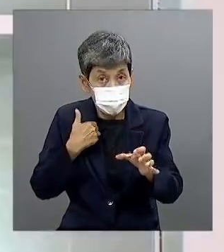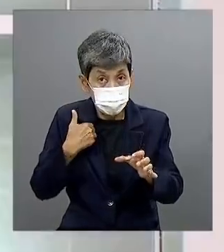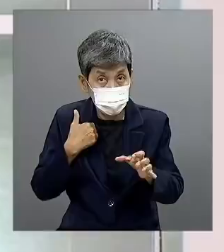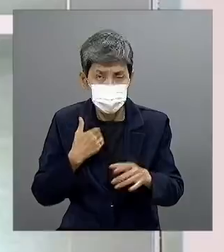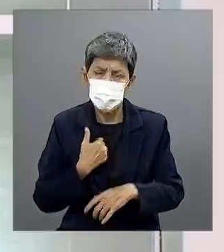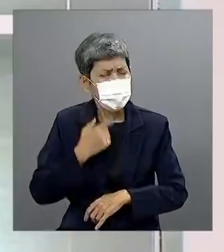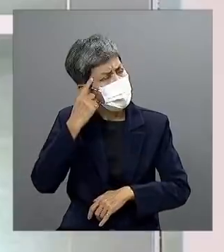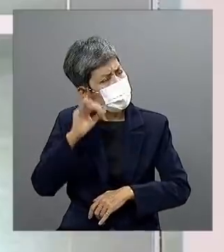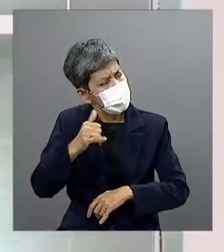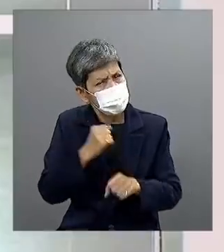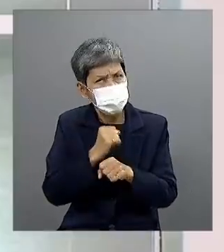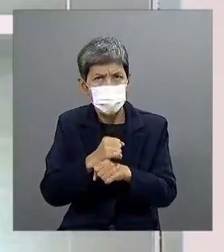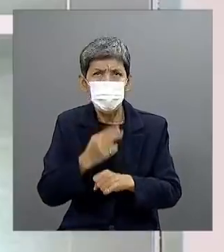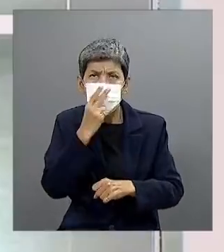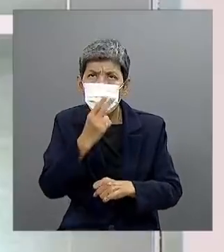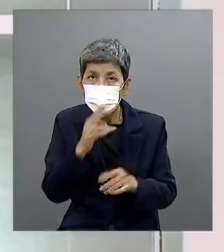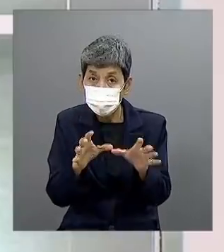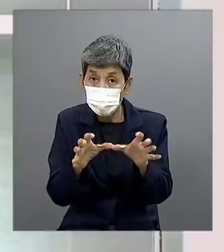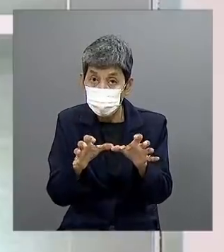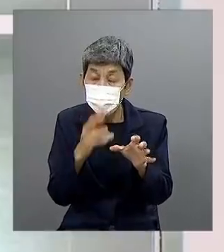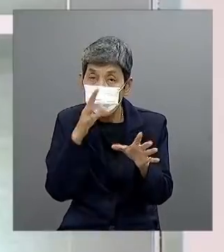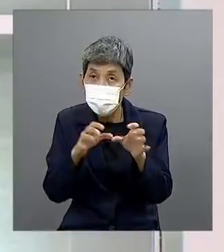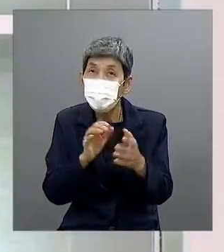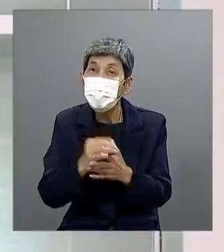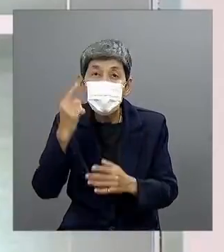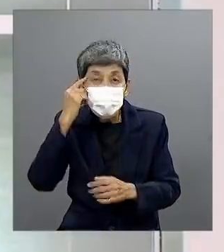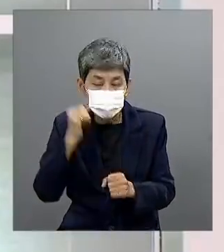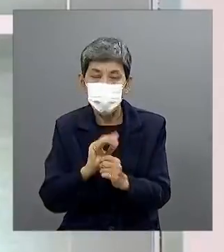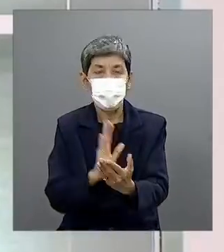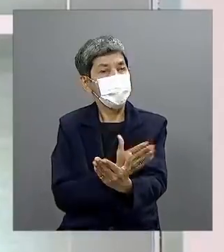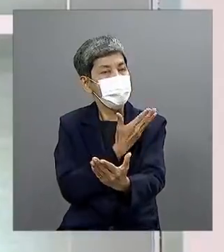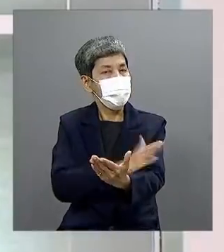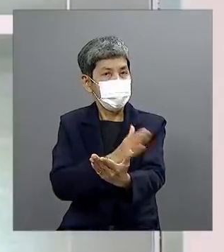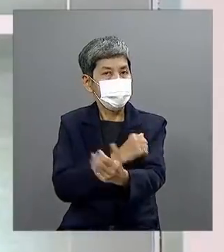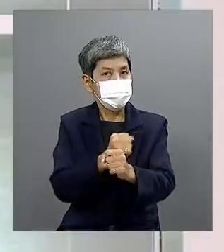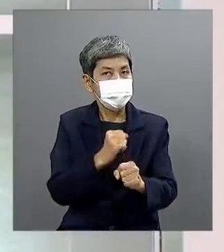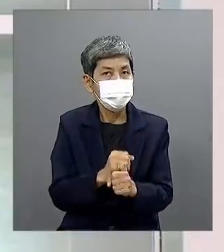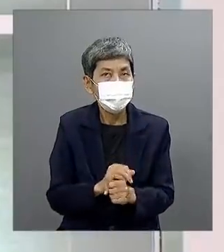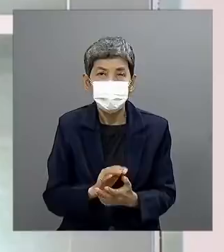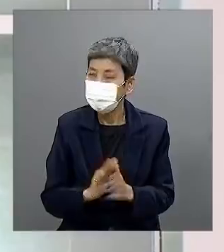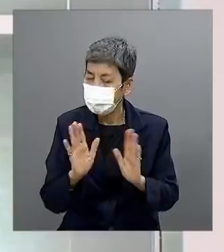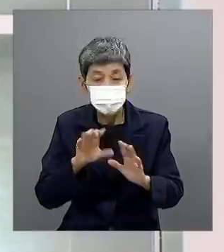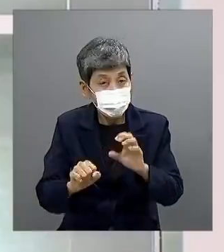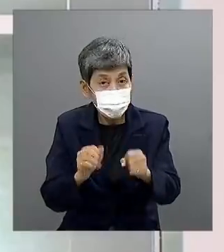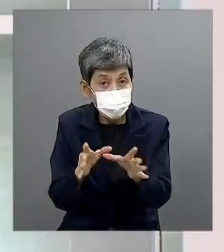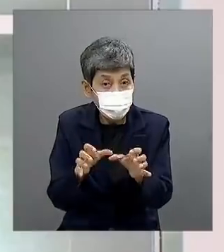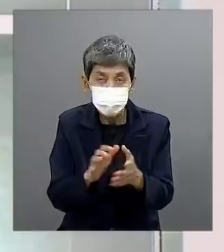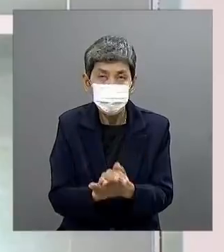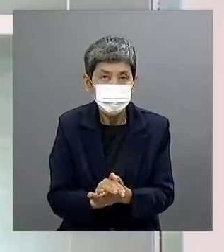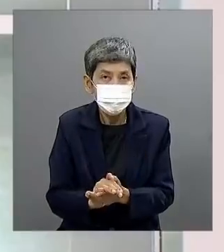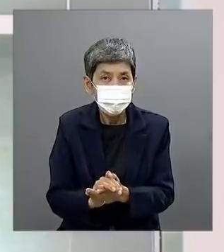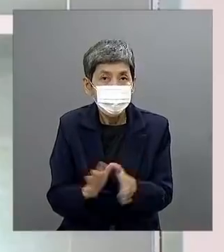ว่าเมื่อสักครู่นี้ดูสกู๊ปเมื่อสักครู่นี้นึกถึงเพลงนึงเลยคุณผู้ชม จับปูดำขยับปูนา ไม่ใช่คุณ มีนิทานนมนากาเล